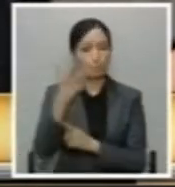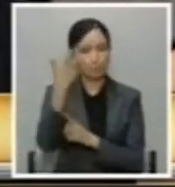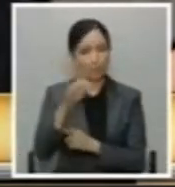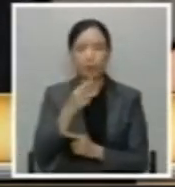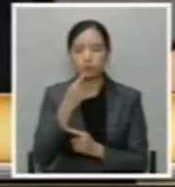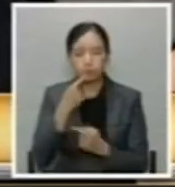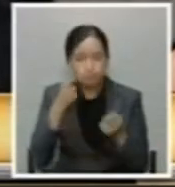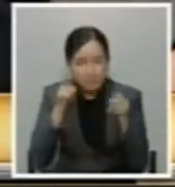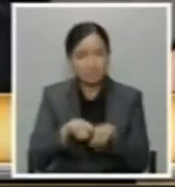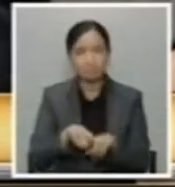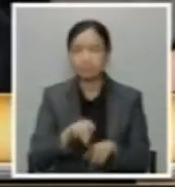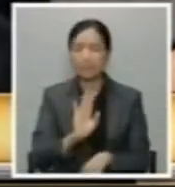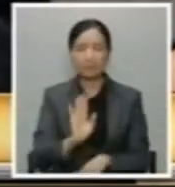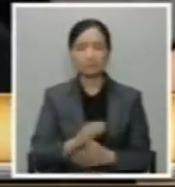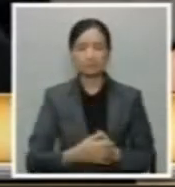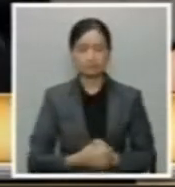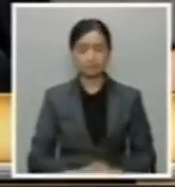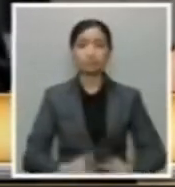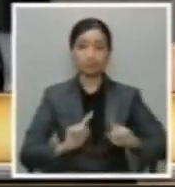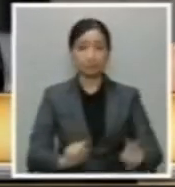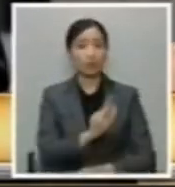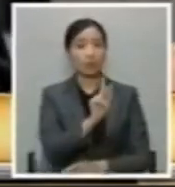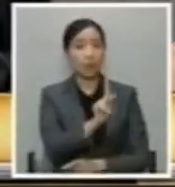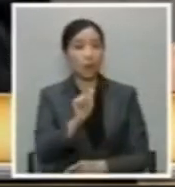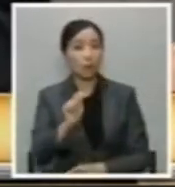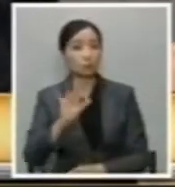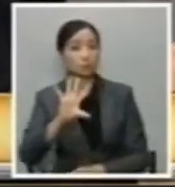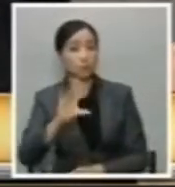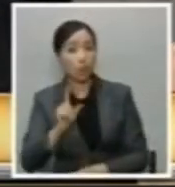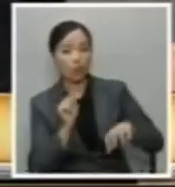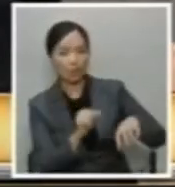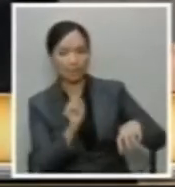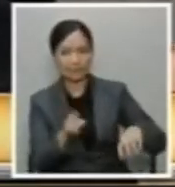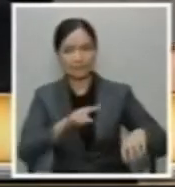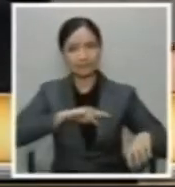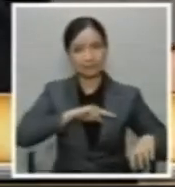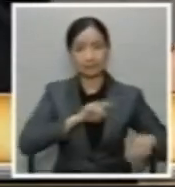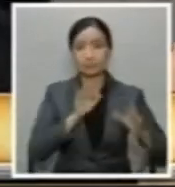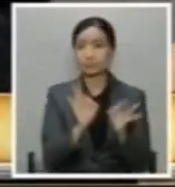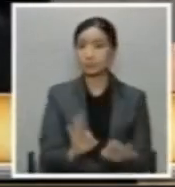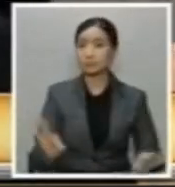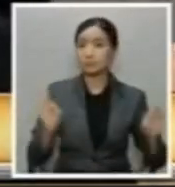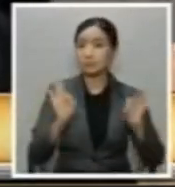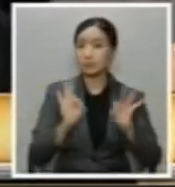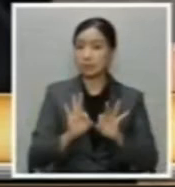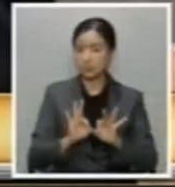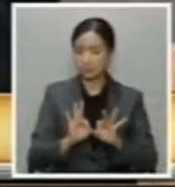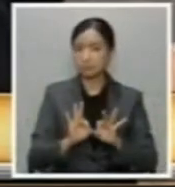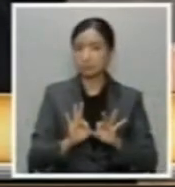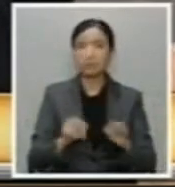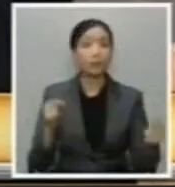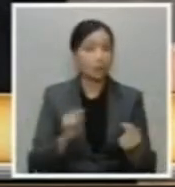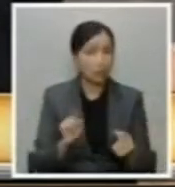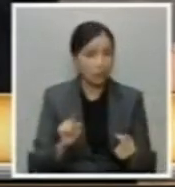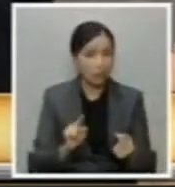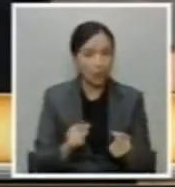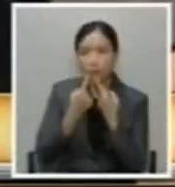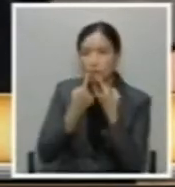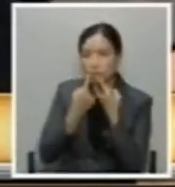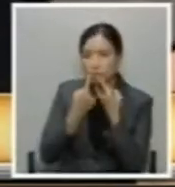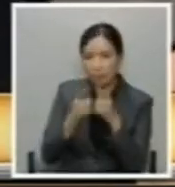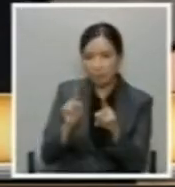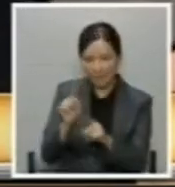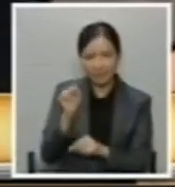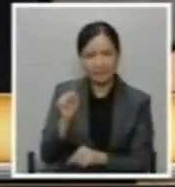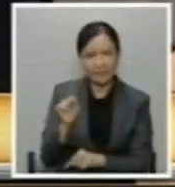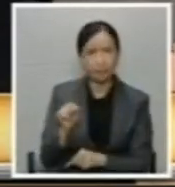ป็นการซ้ำซากแต่กอช.เนี่ยจะมีบทบาทสำคัญในระดับหนึ่งนะครับในการที่จะตอบโจทย์ส่วนของต